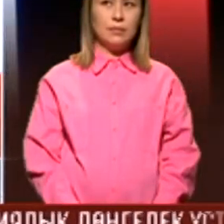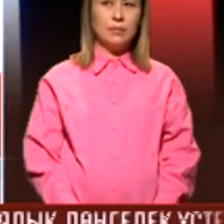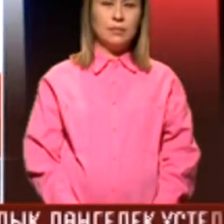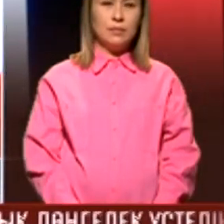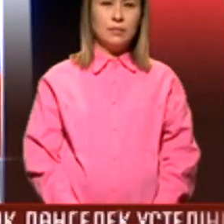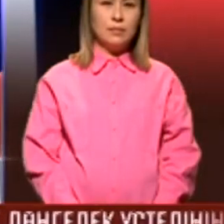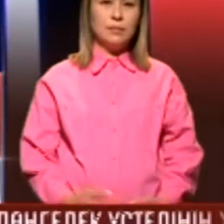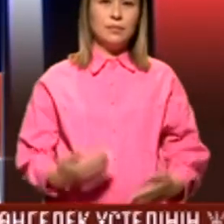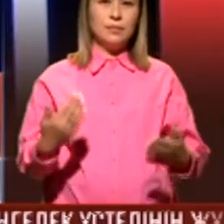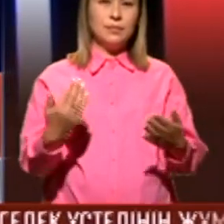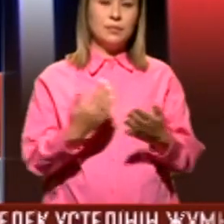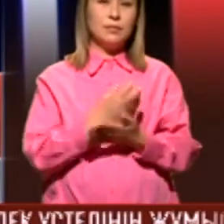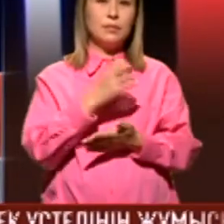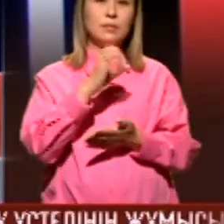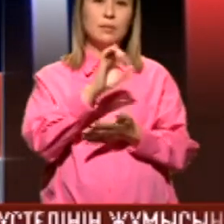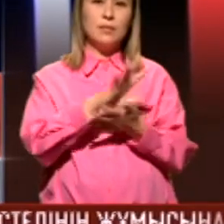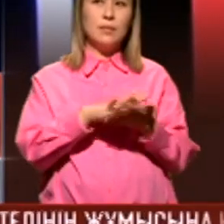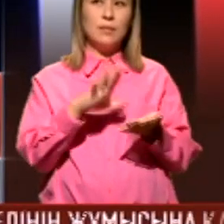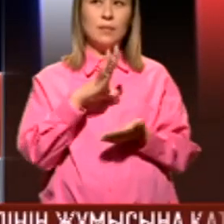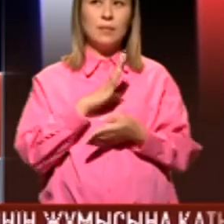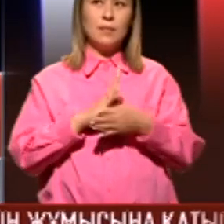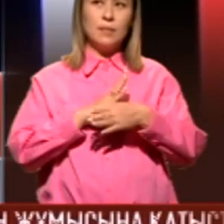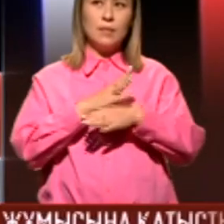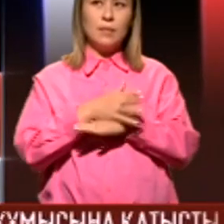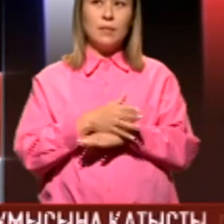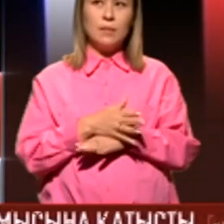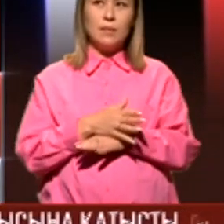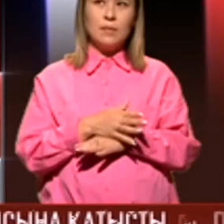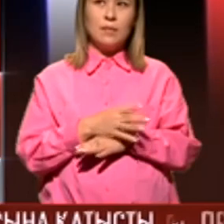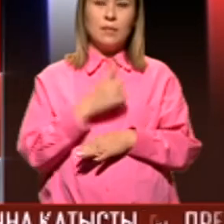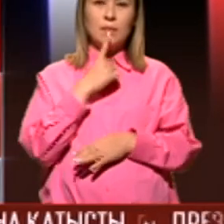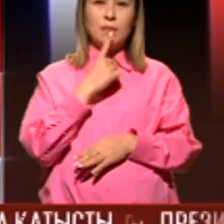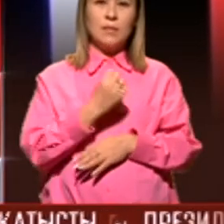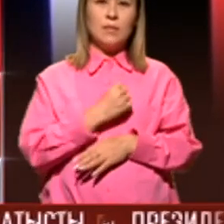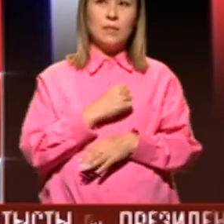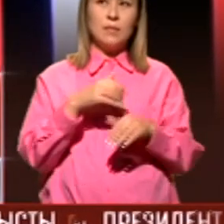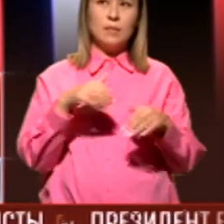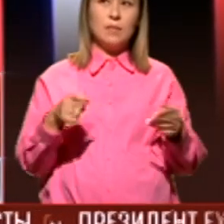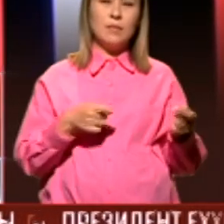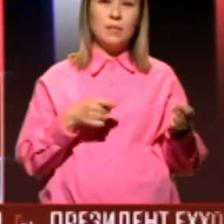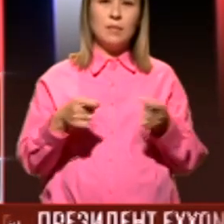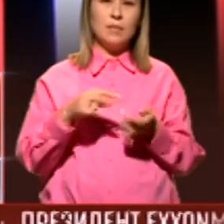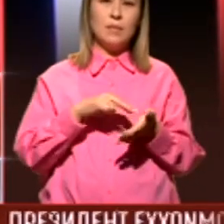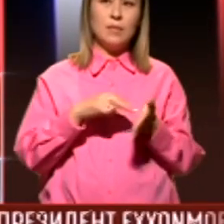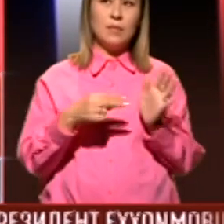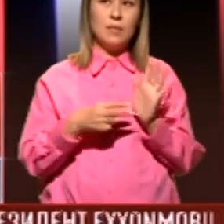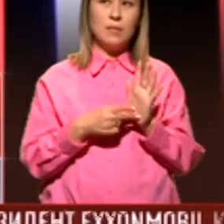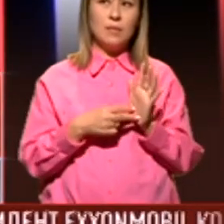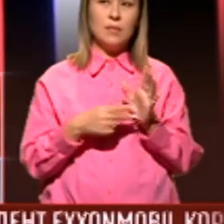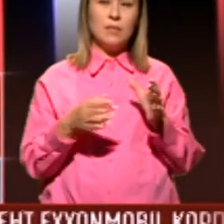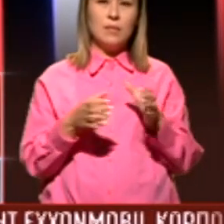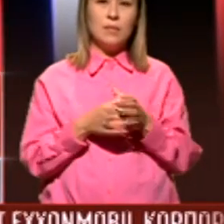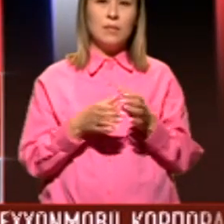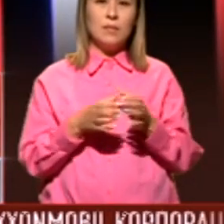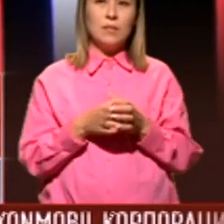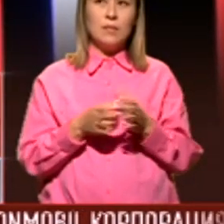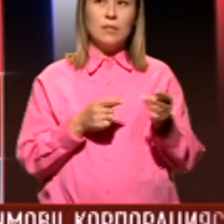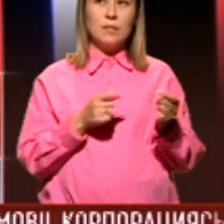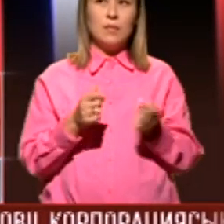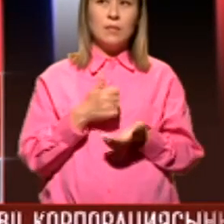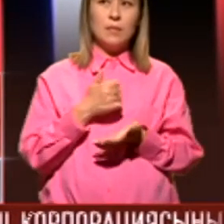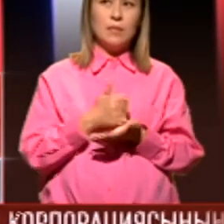қарай жалғастырамыз. Жаңа ғана студиямызға келген қонақ қарулы күштер бас штабының жедел жоспарлау департаментінің басқарма